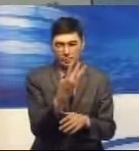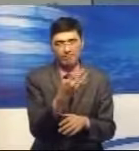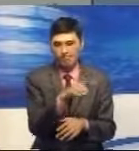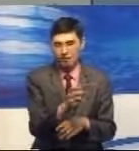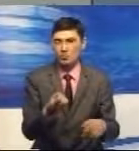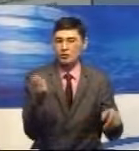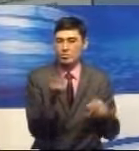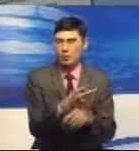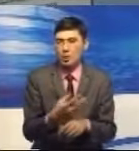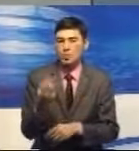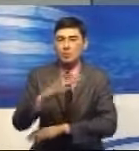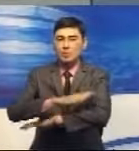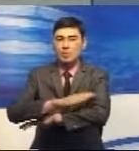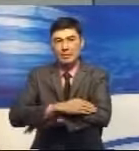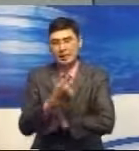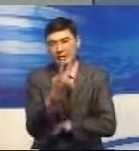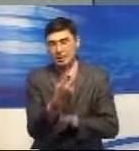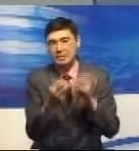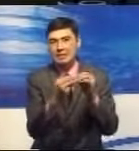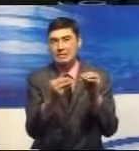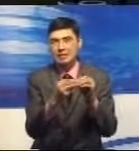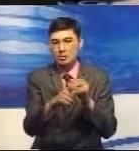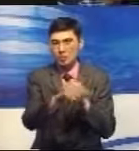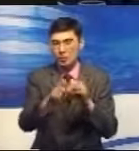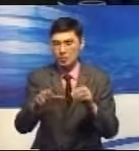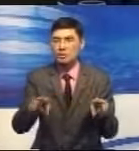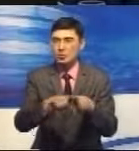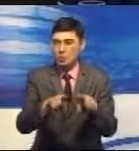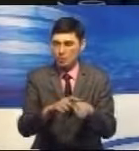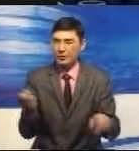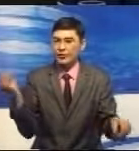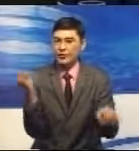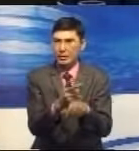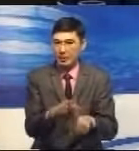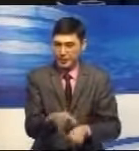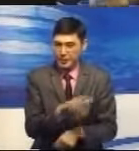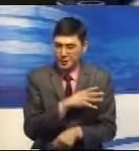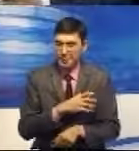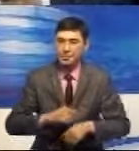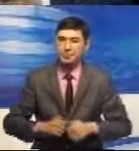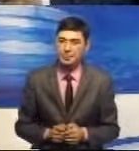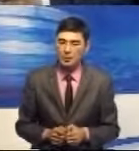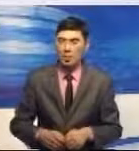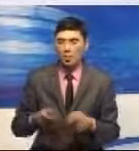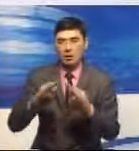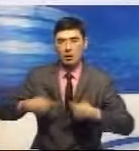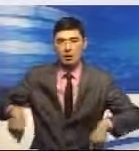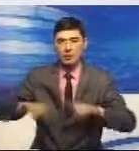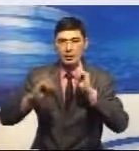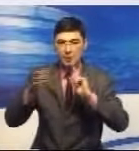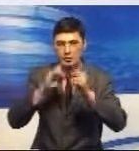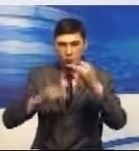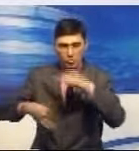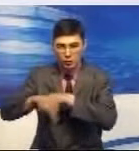тәртіптік комиссияның шешімімен тағы 10 судья қызметтен қуылған. Жоғары сот кеңесінің отырысында судьяларға қатысты